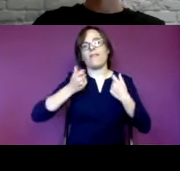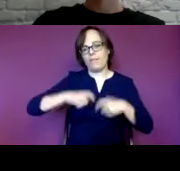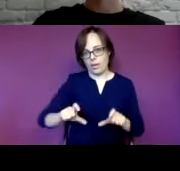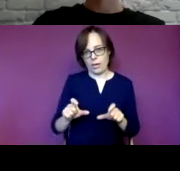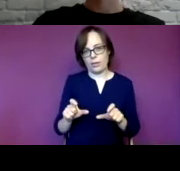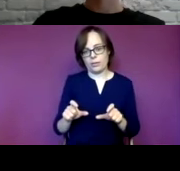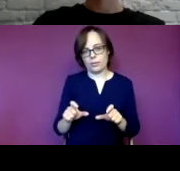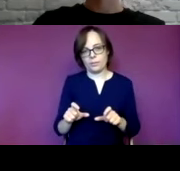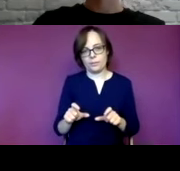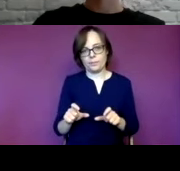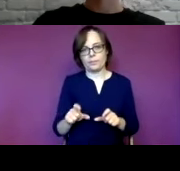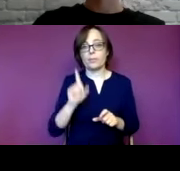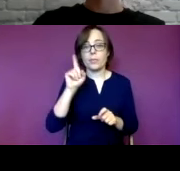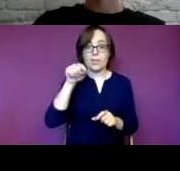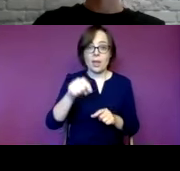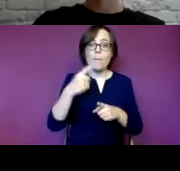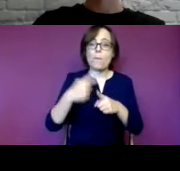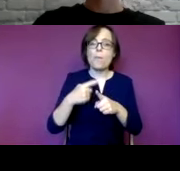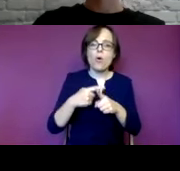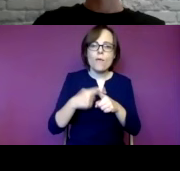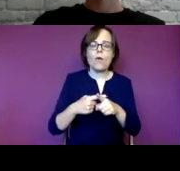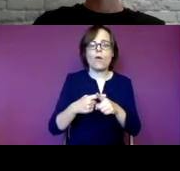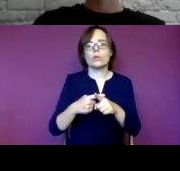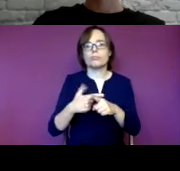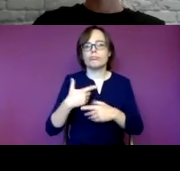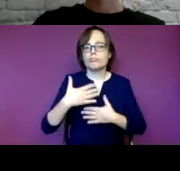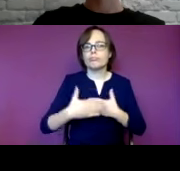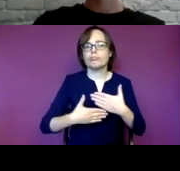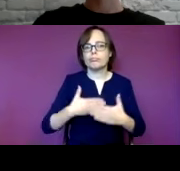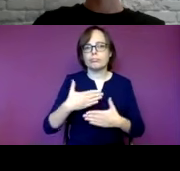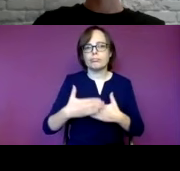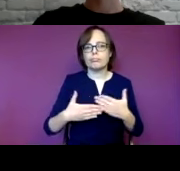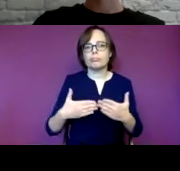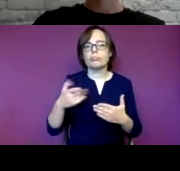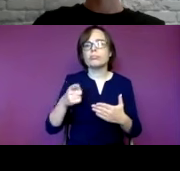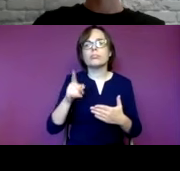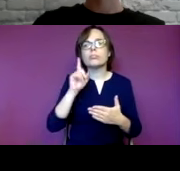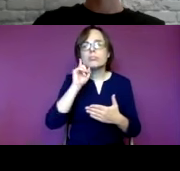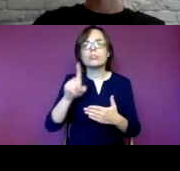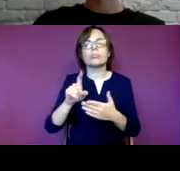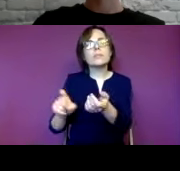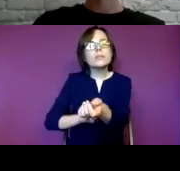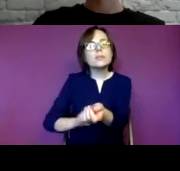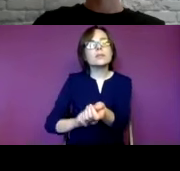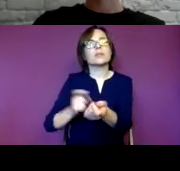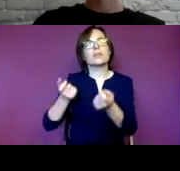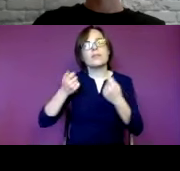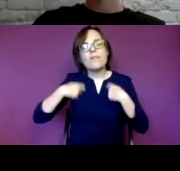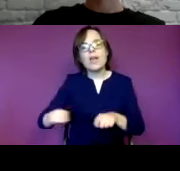i tam powoli następuje proces wypychania, tak? Ta klasa, dotychczasowa klasa